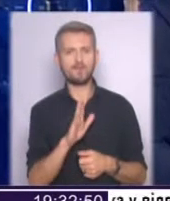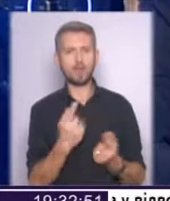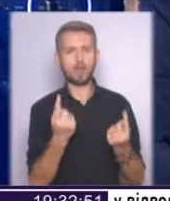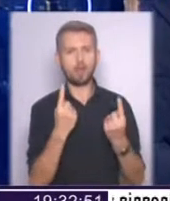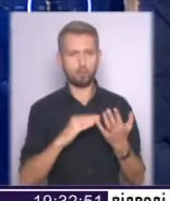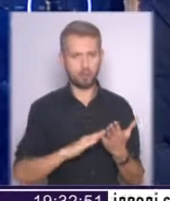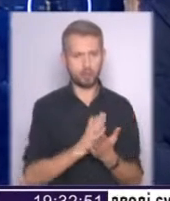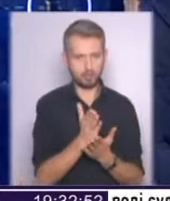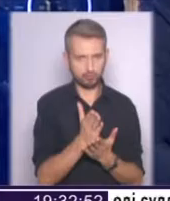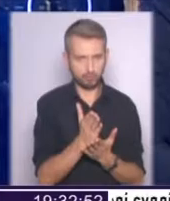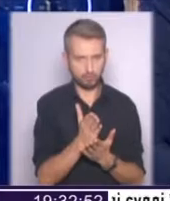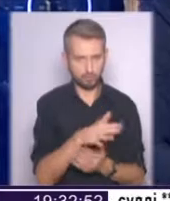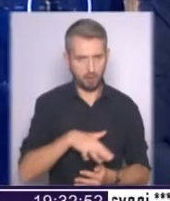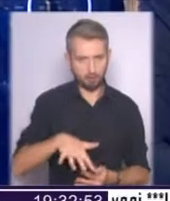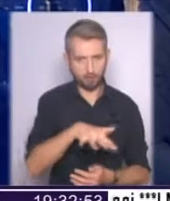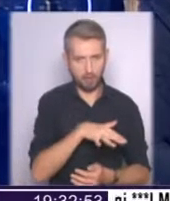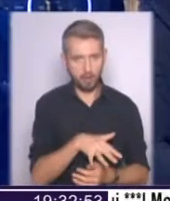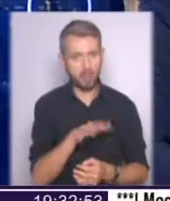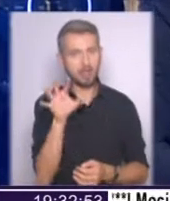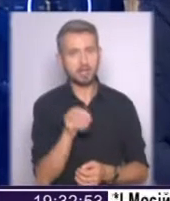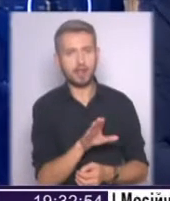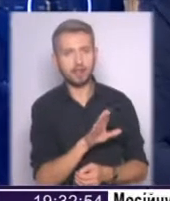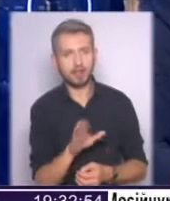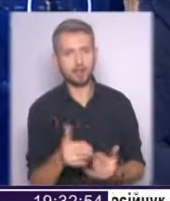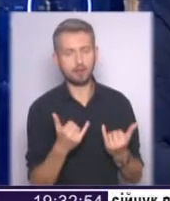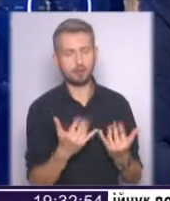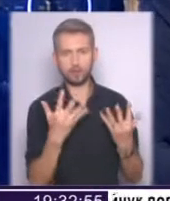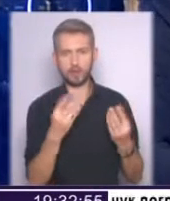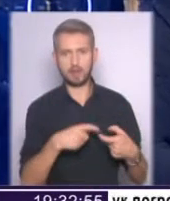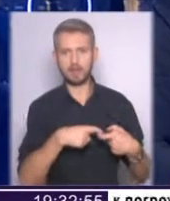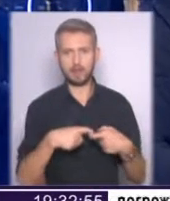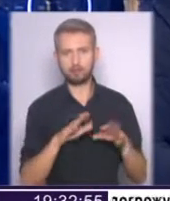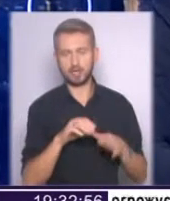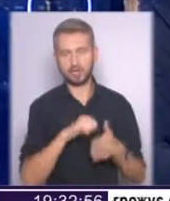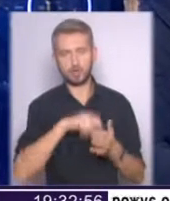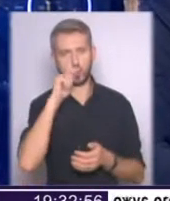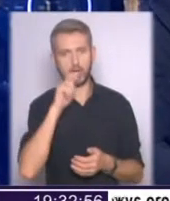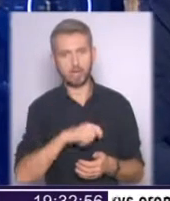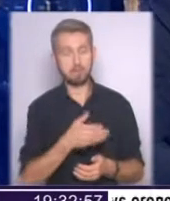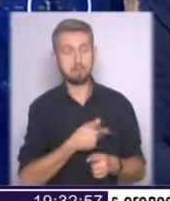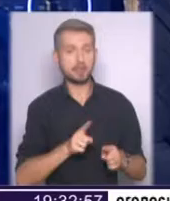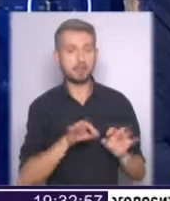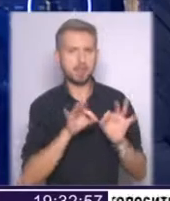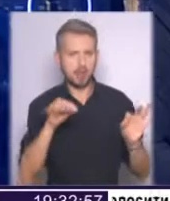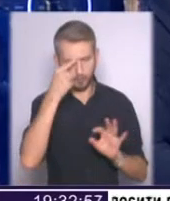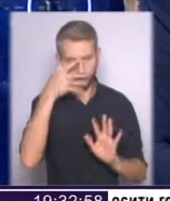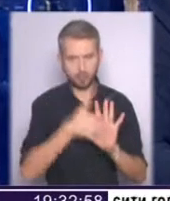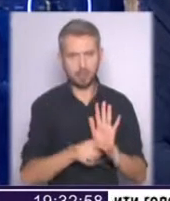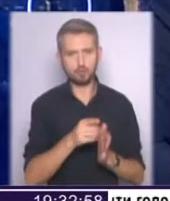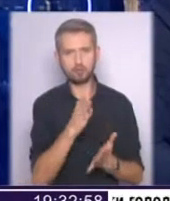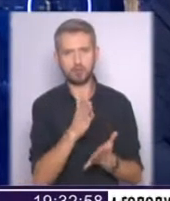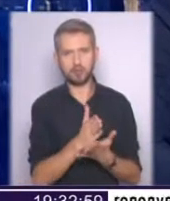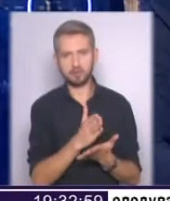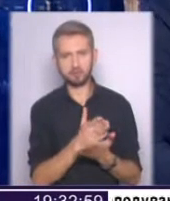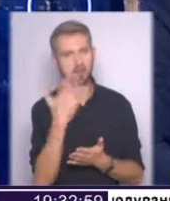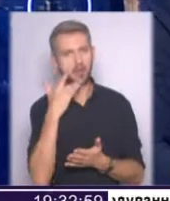геополітичному плані, масштабі, то, звичайно, не все на сьогоднішній день залежить тільки від України. Ми це прекрасно розуміємо, що є роль